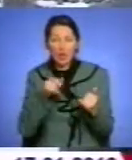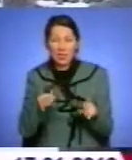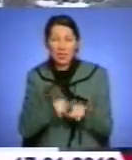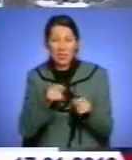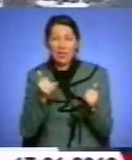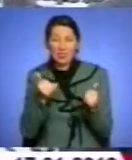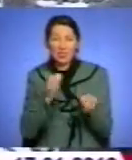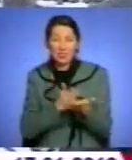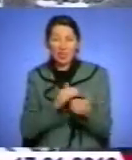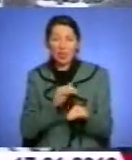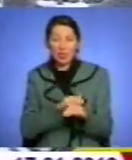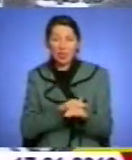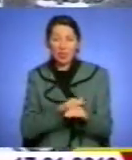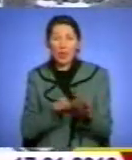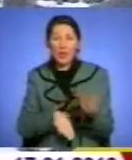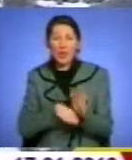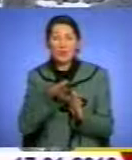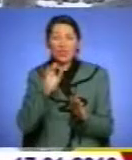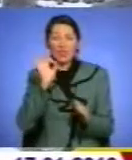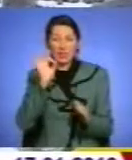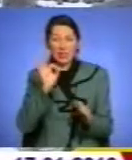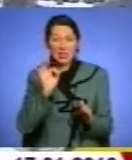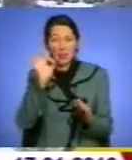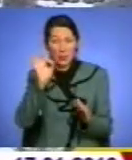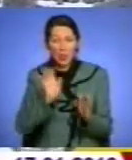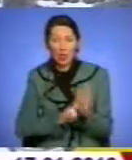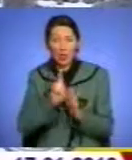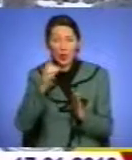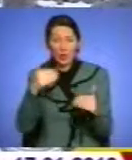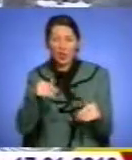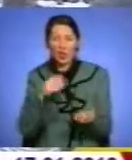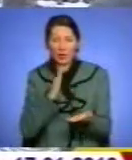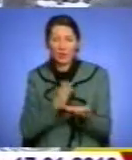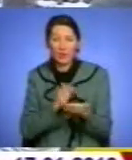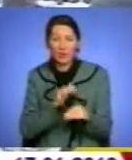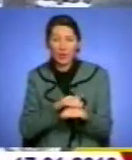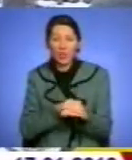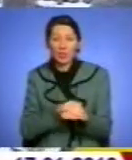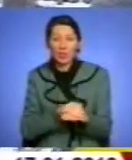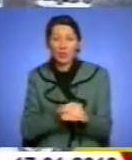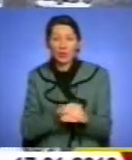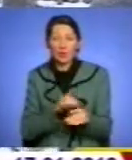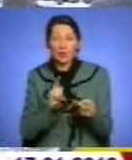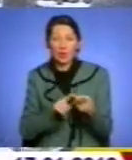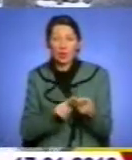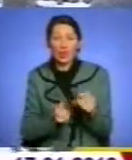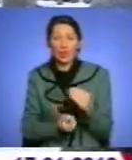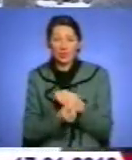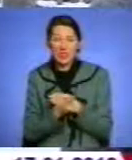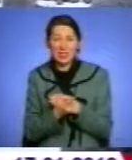Підвищення температури, це вже доведено статистично. Раз. Друге,